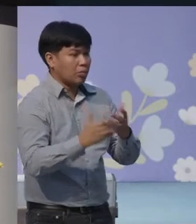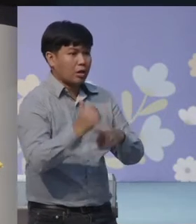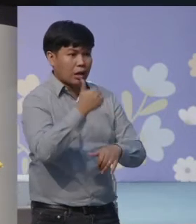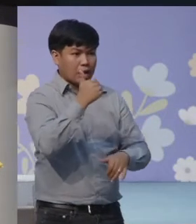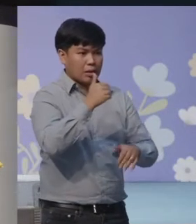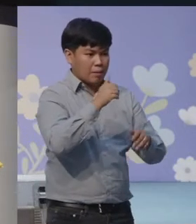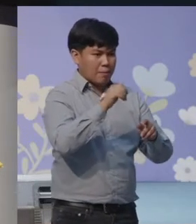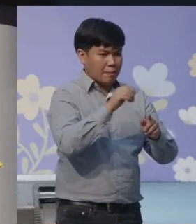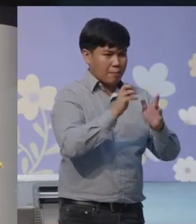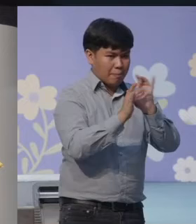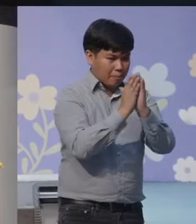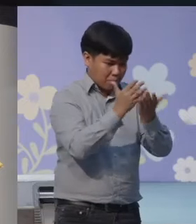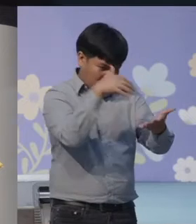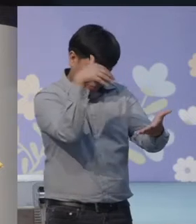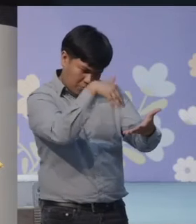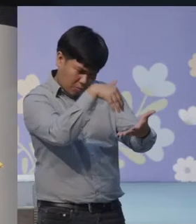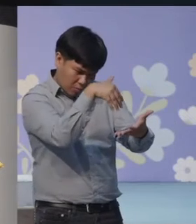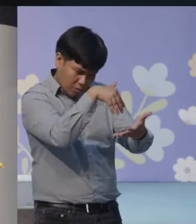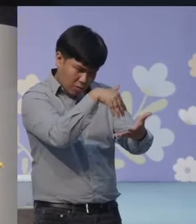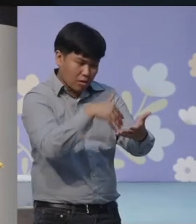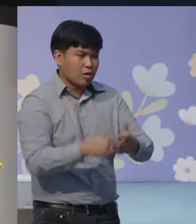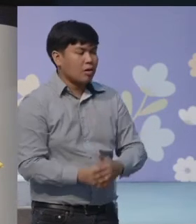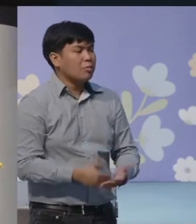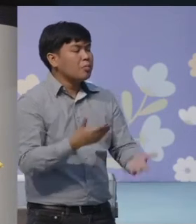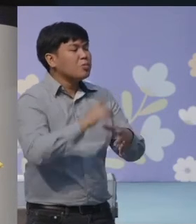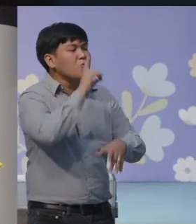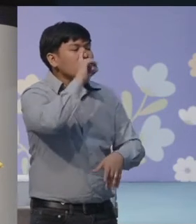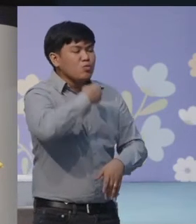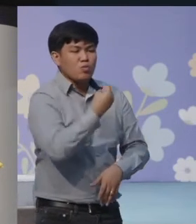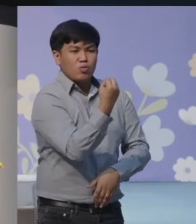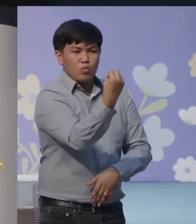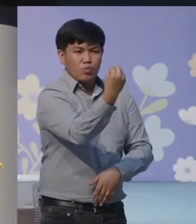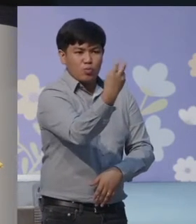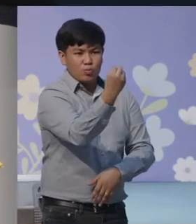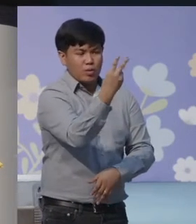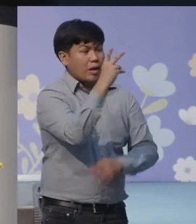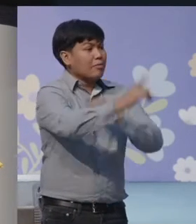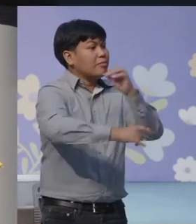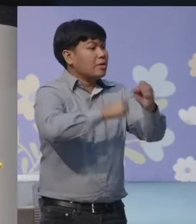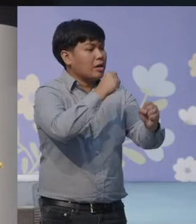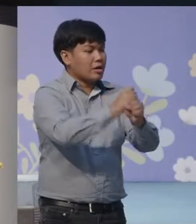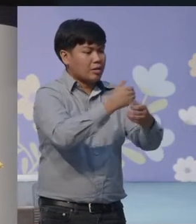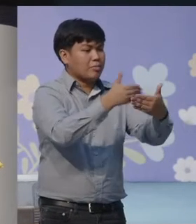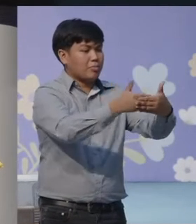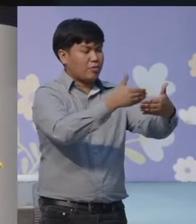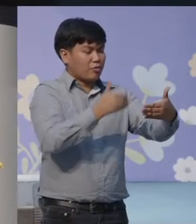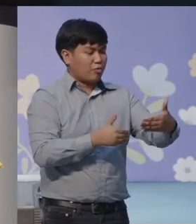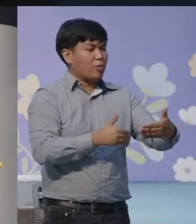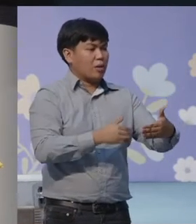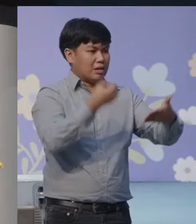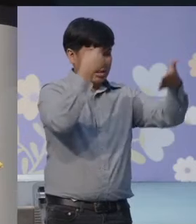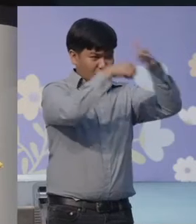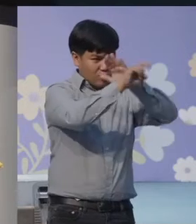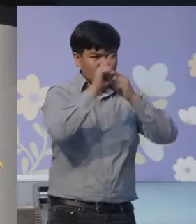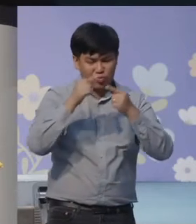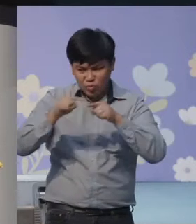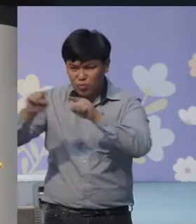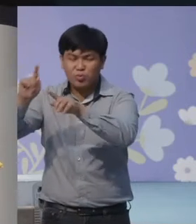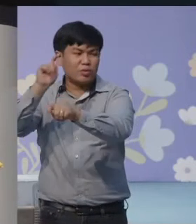2 taon hanggang 3 taon ang bago ihiwalay sa ina yung sanggol